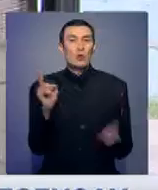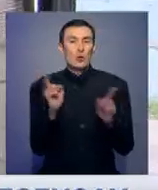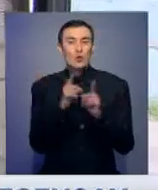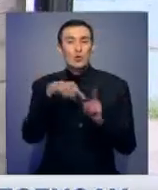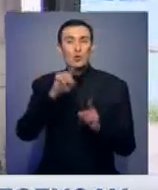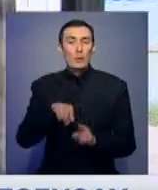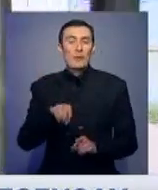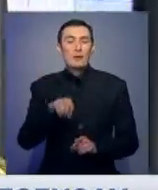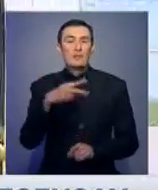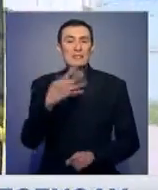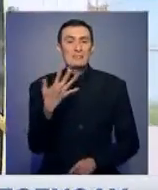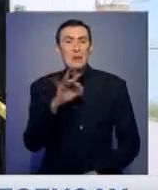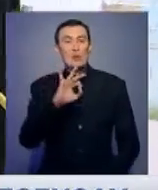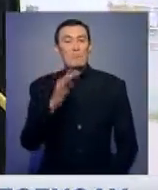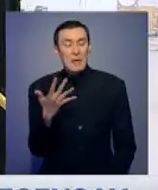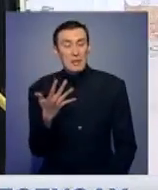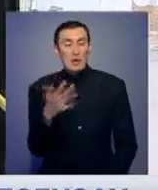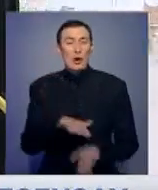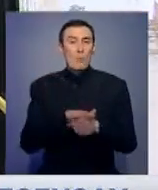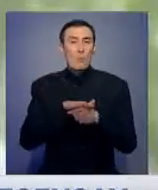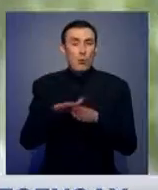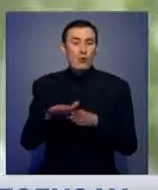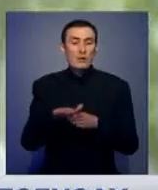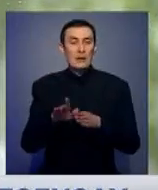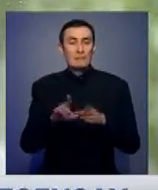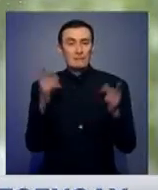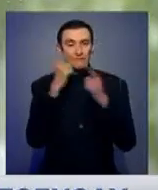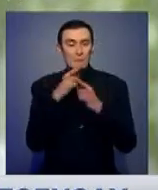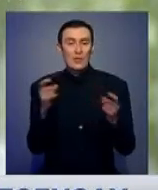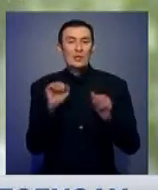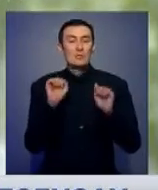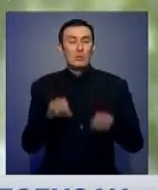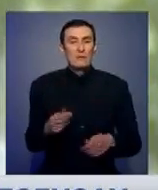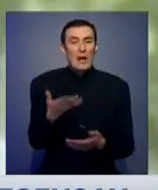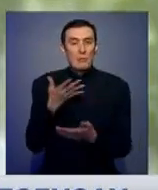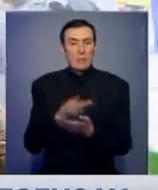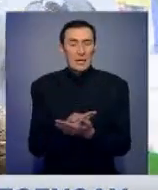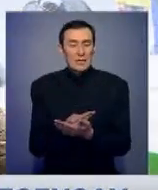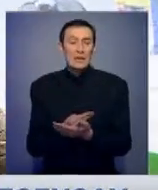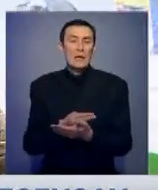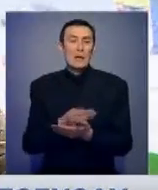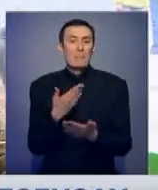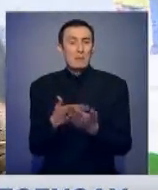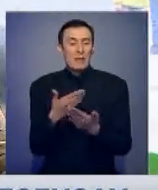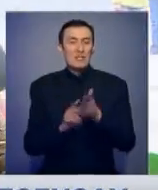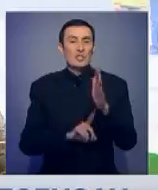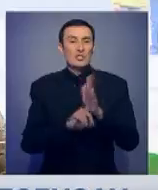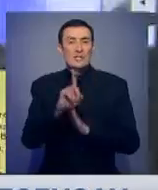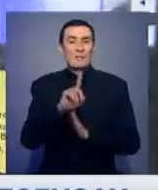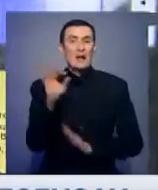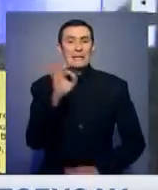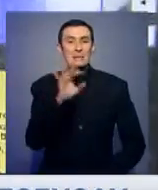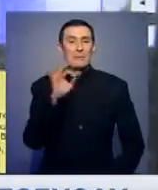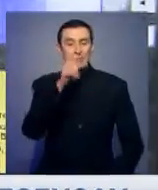номер 2505. Полное введение дополнительных способов оплаты предполагается в октябре.